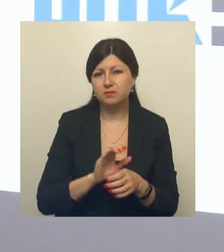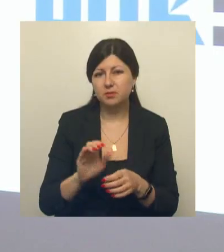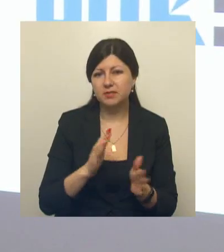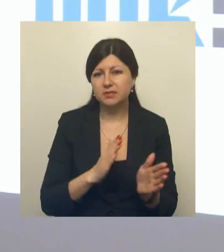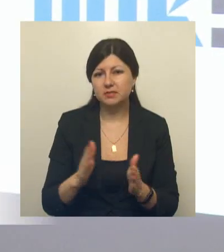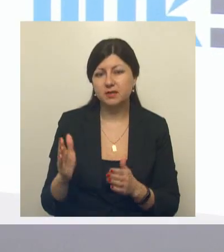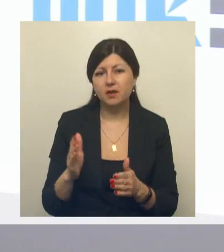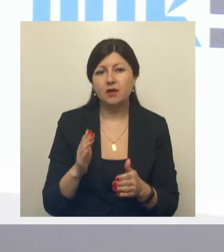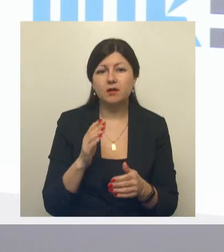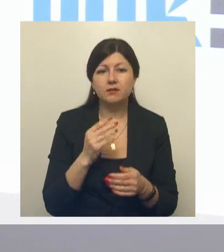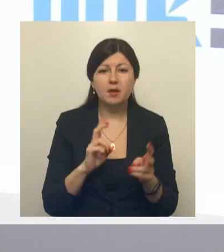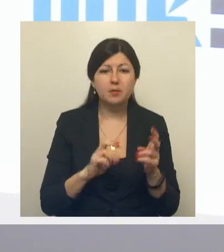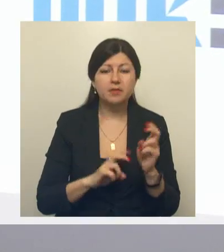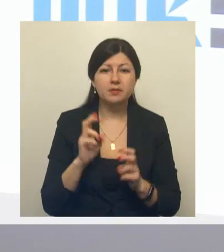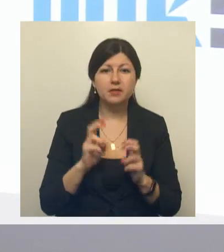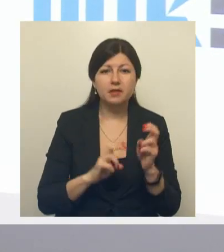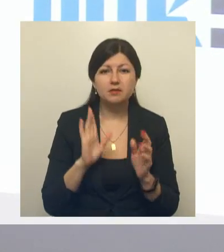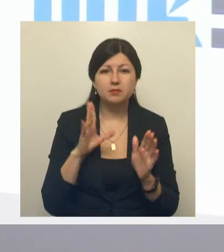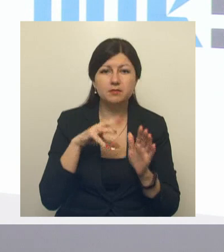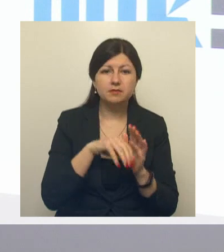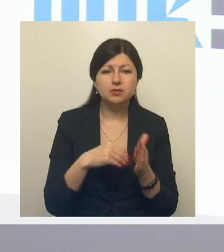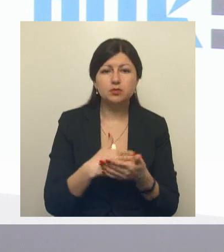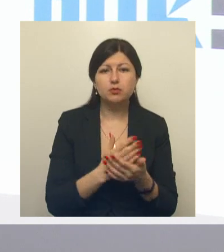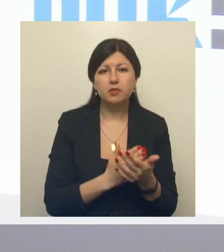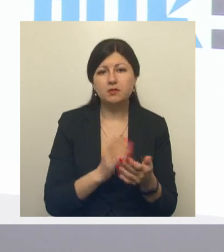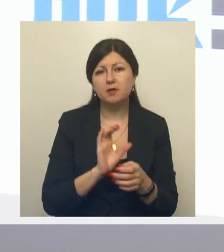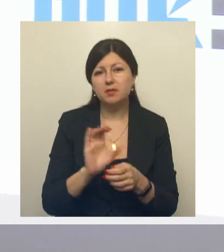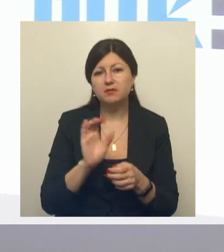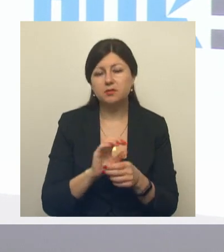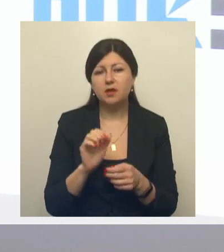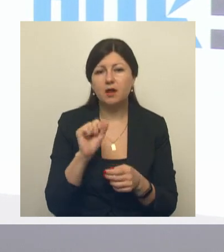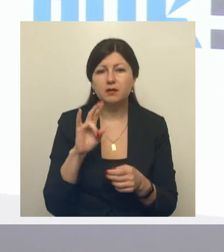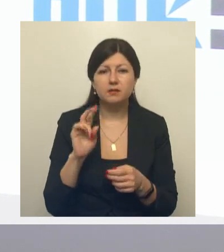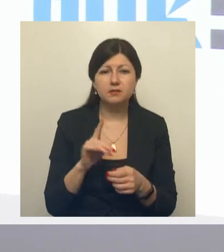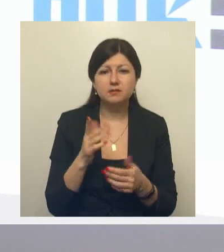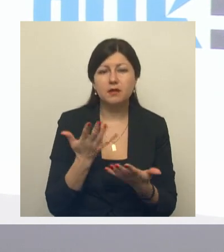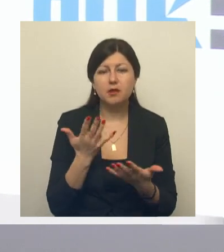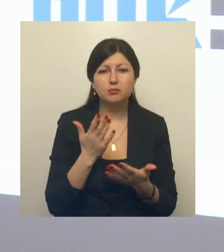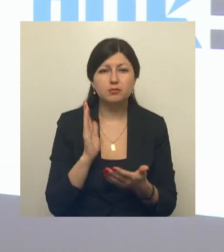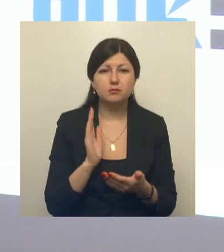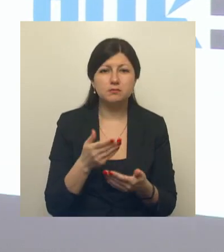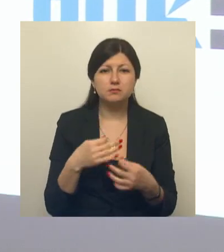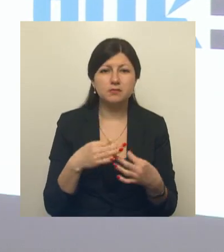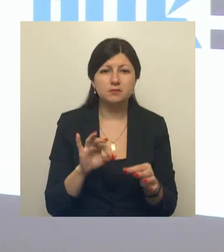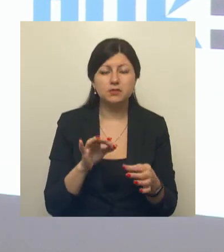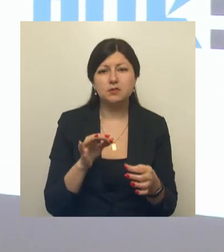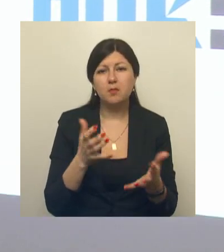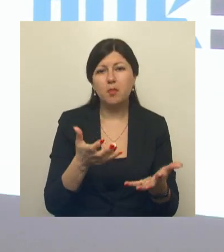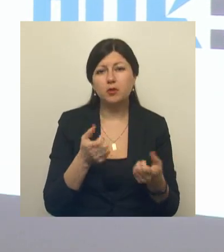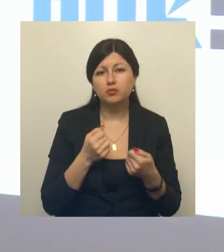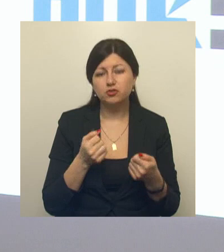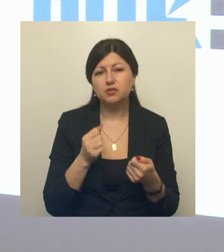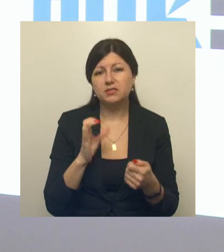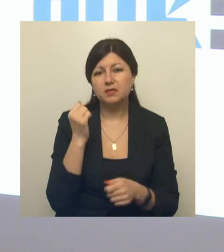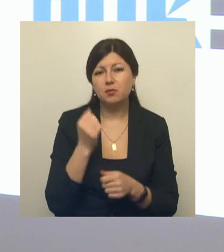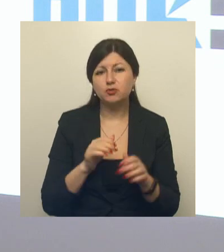рамках диагностики на предприятии предстоит внедрение инструментов, таких как производственный анализ, который позволит непосредственно получить с рабочих мест